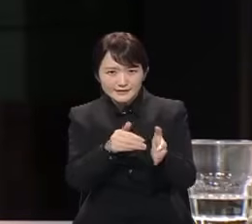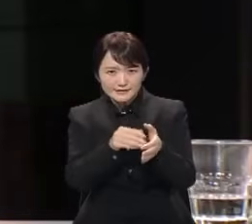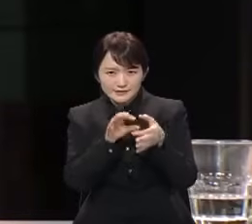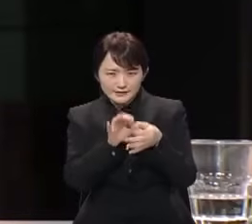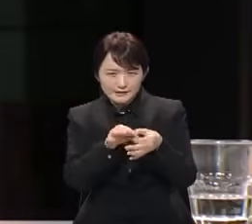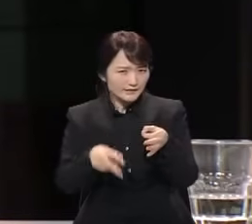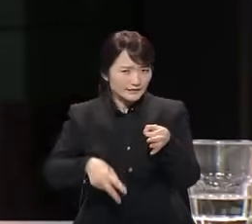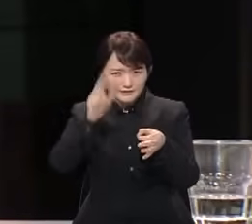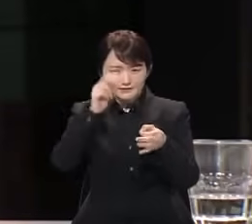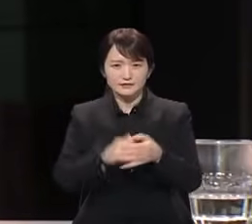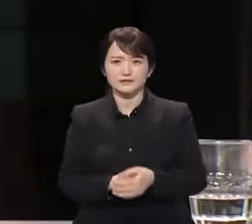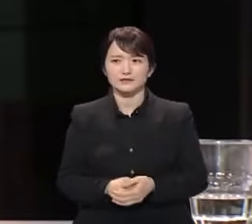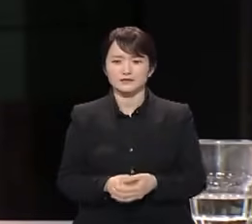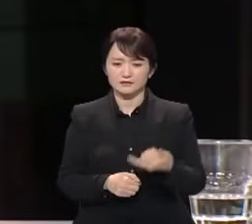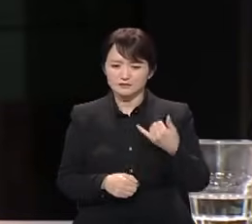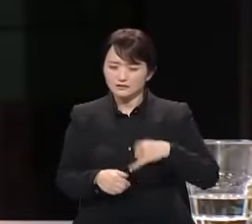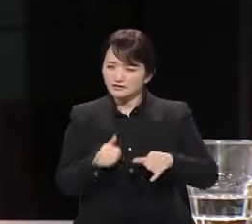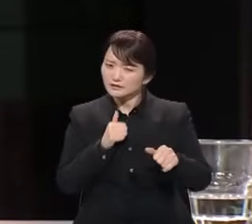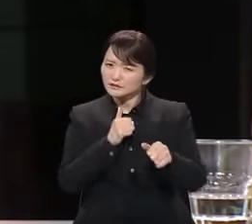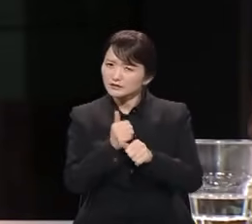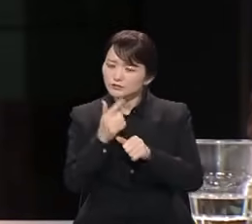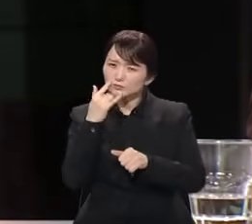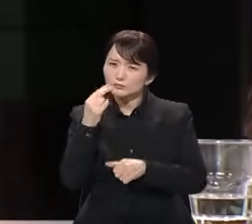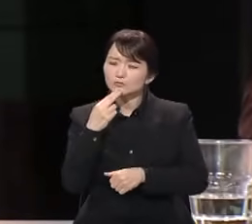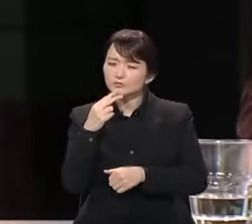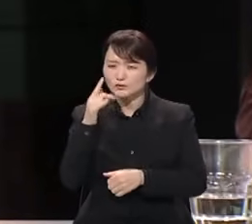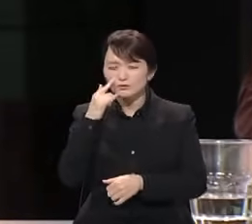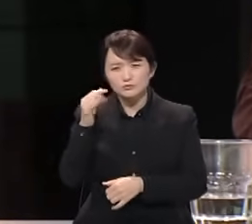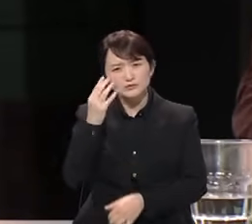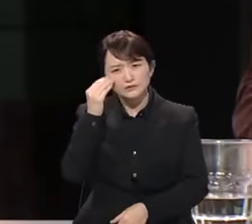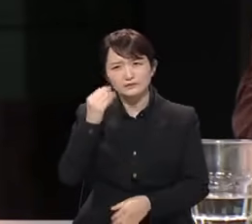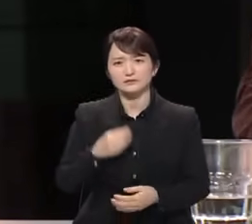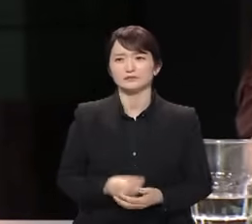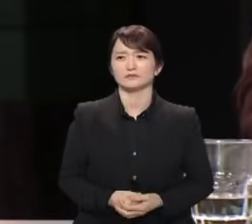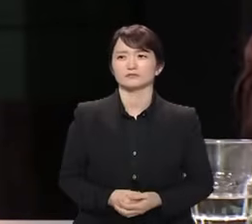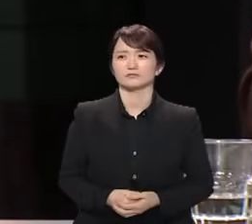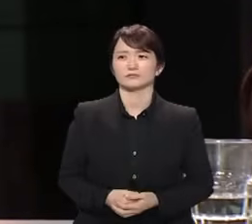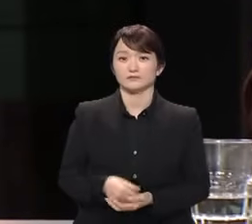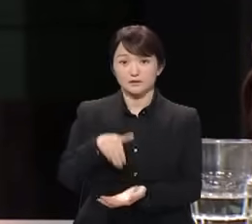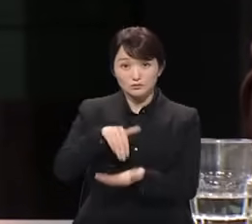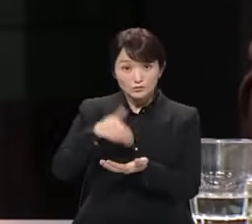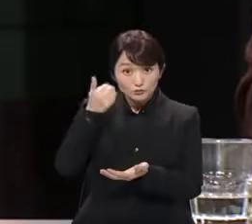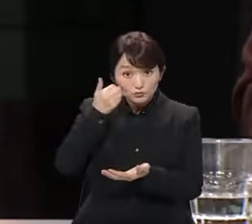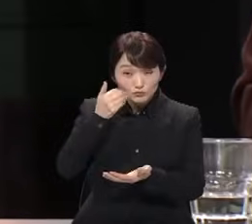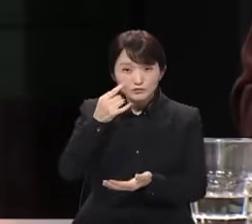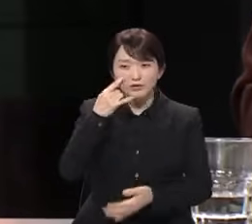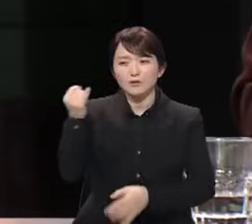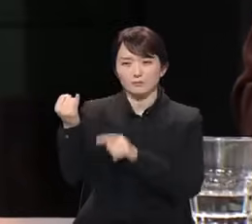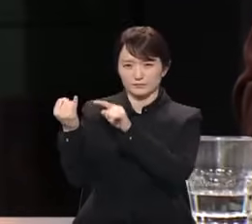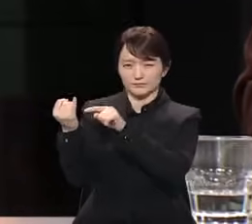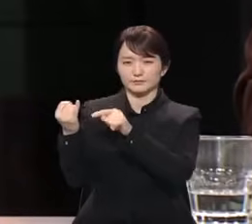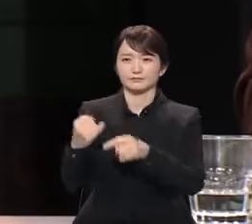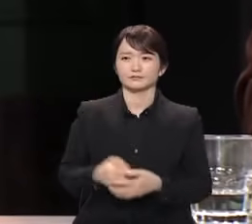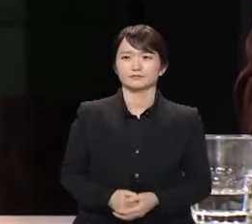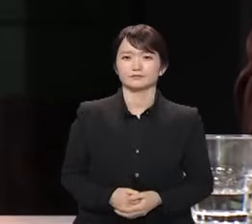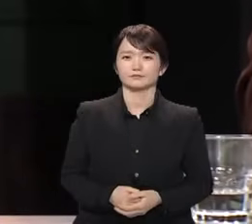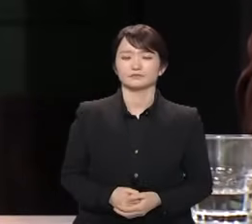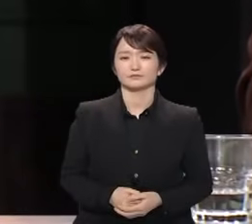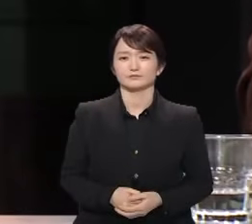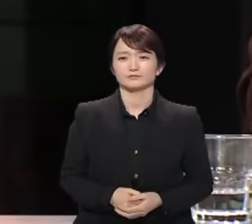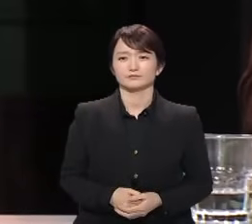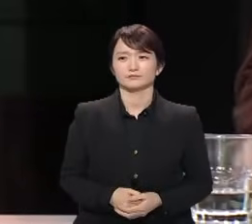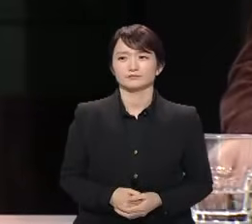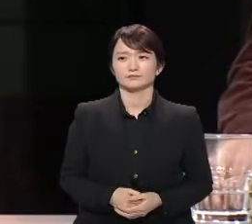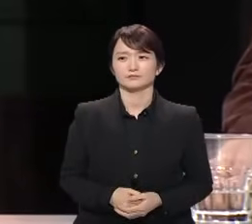부모 없다는데 어머니 참 이상하시네요 하셨습니다. 애영님 역시도요. 후회하는 건 엄마 쪽이실 거예요 하셨고요. 하지만 히읗히읗